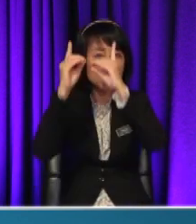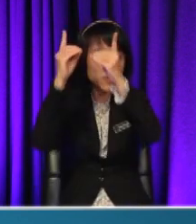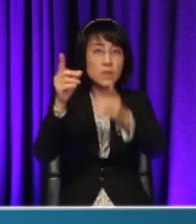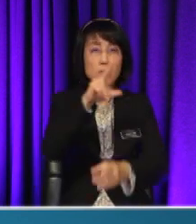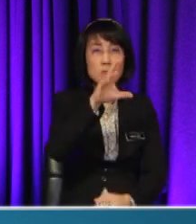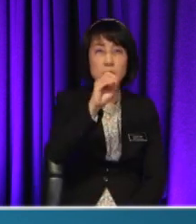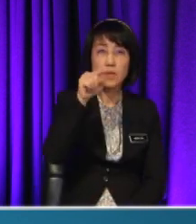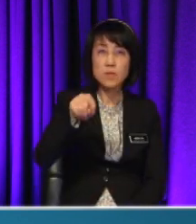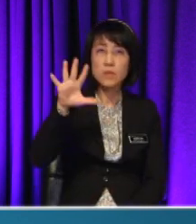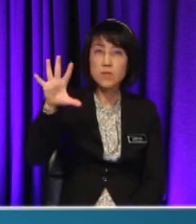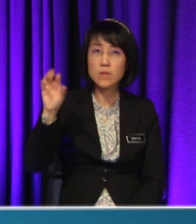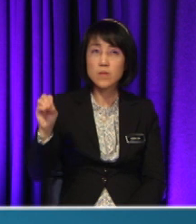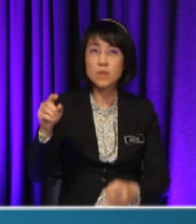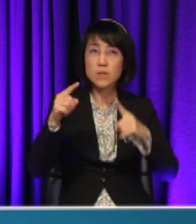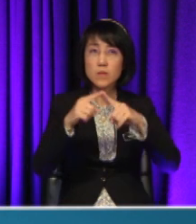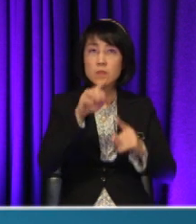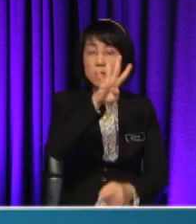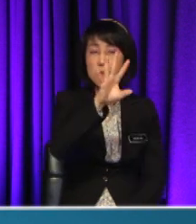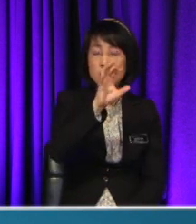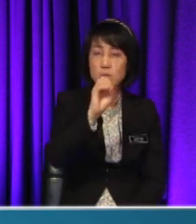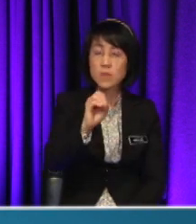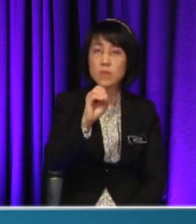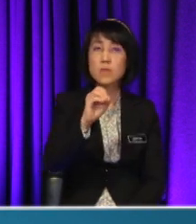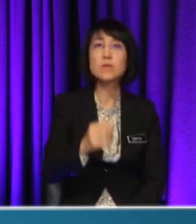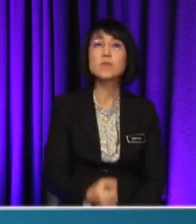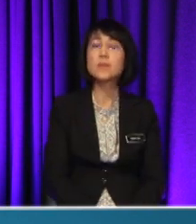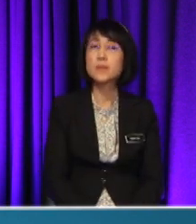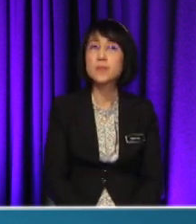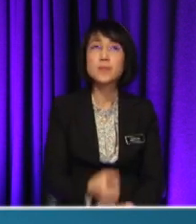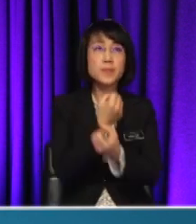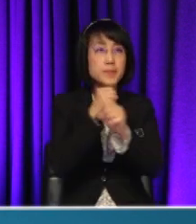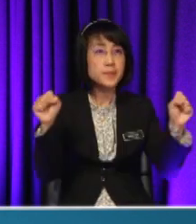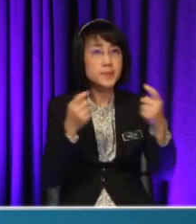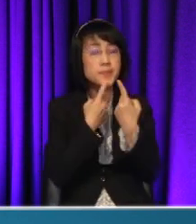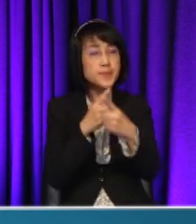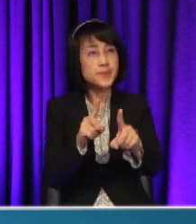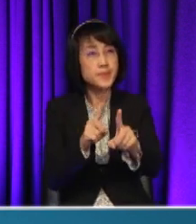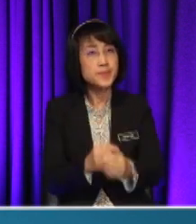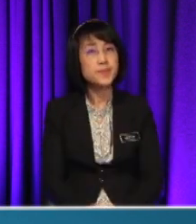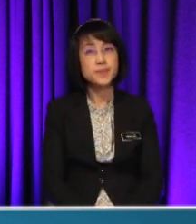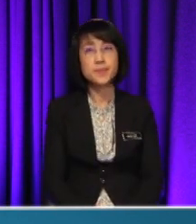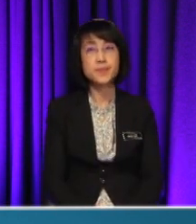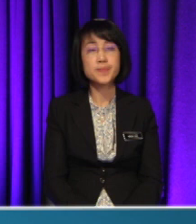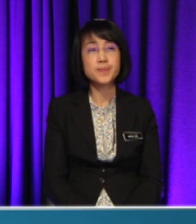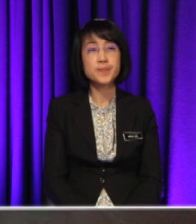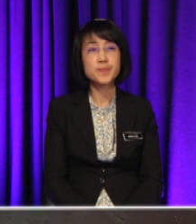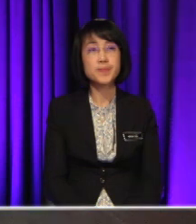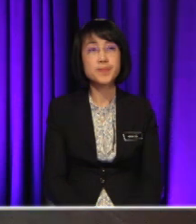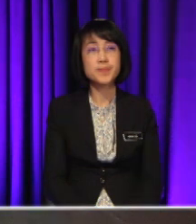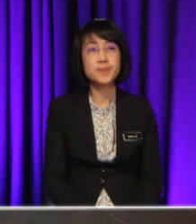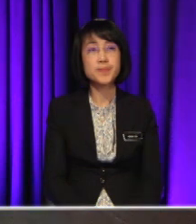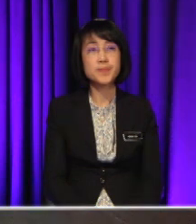lima tadi kepada 40 puluhan kosong Oke dapat saja Jawab dengan jawaban sudah ya